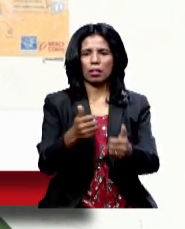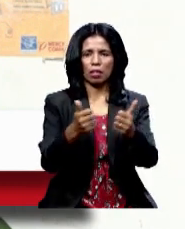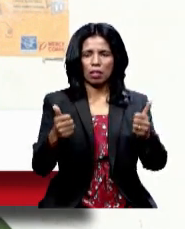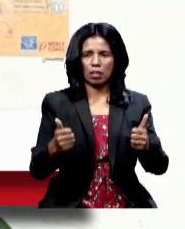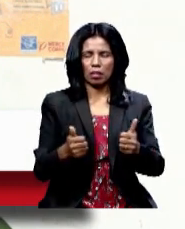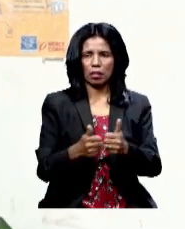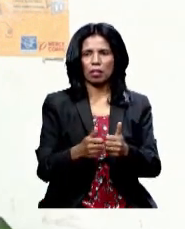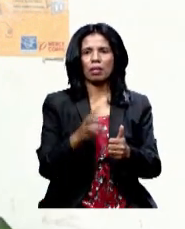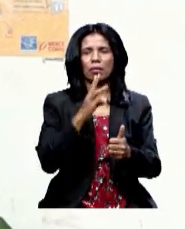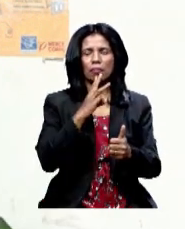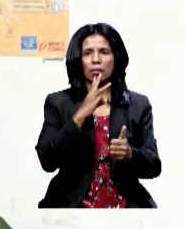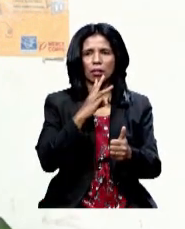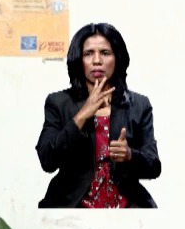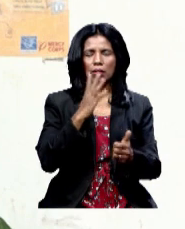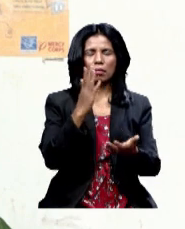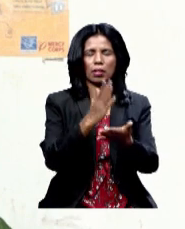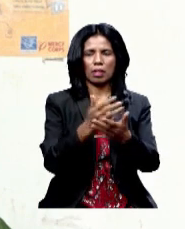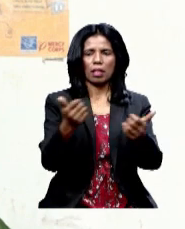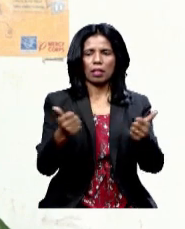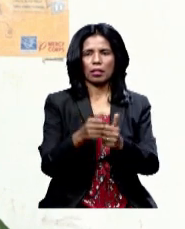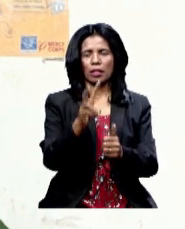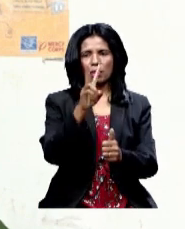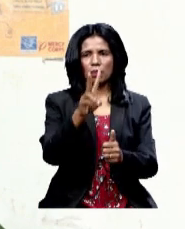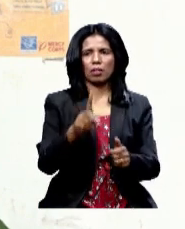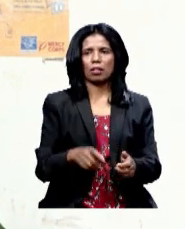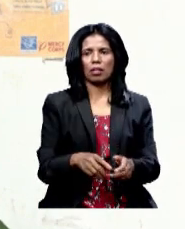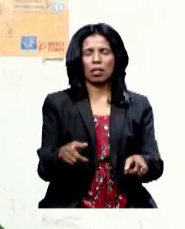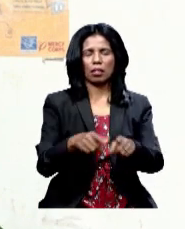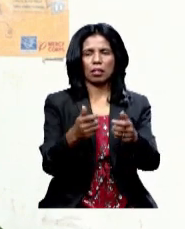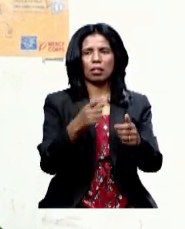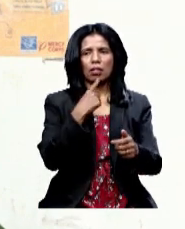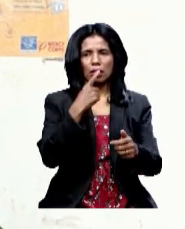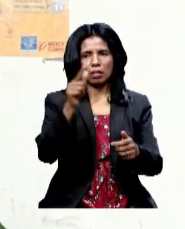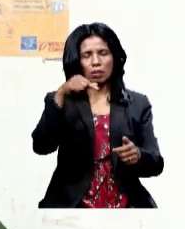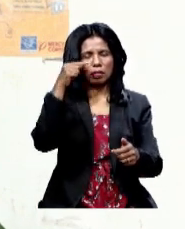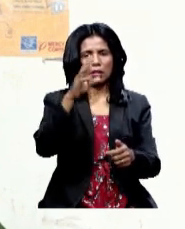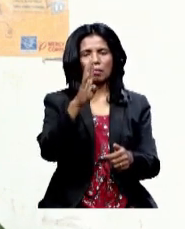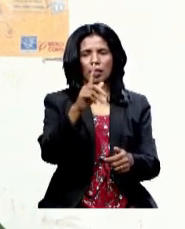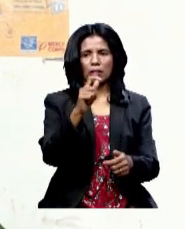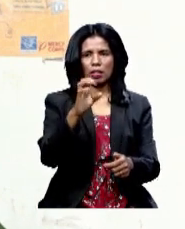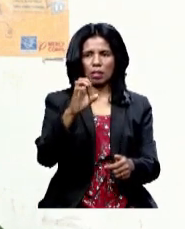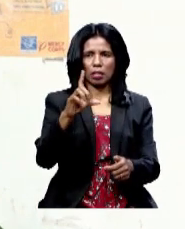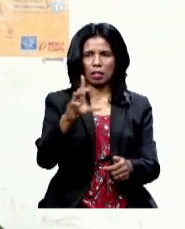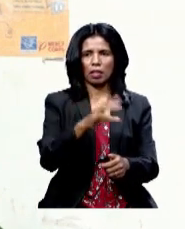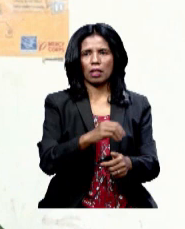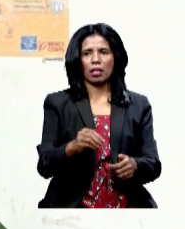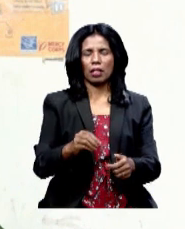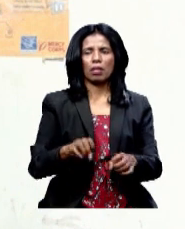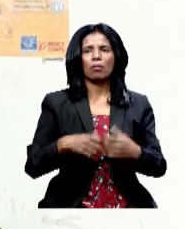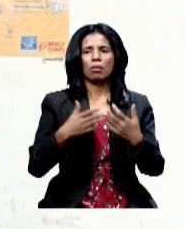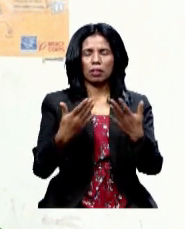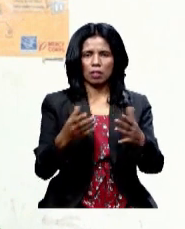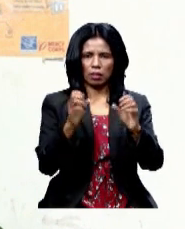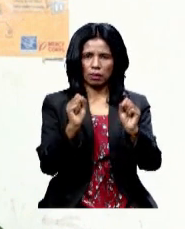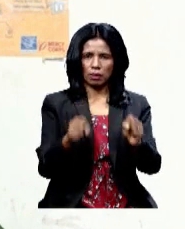ne. Be ne me para de tihal de ia rua. Ne be hane sang autoridade atu rekomenda ba betel. Manera o insa para atu